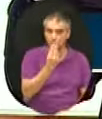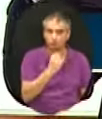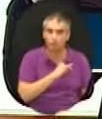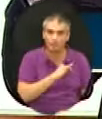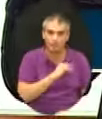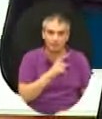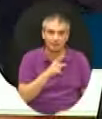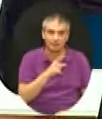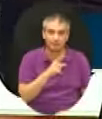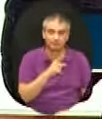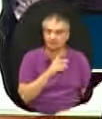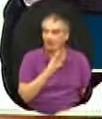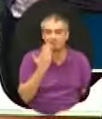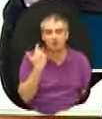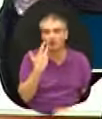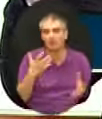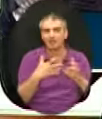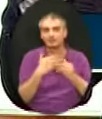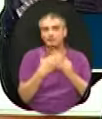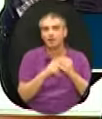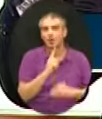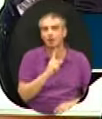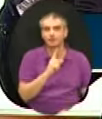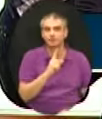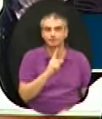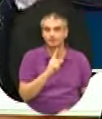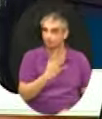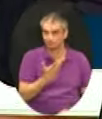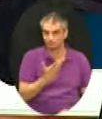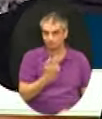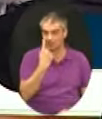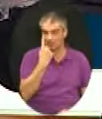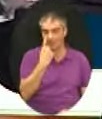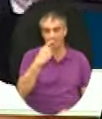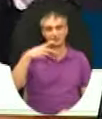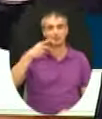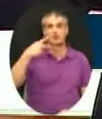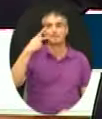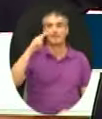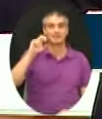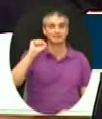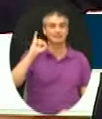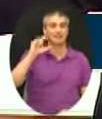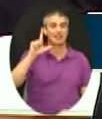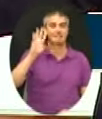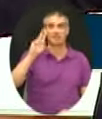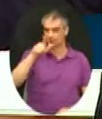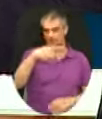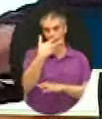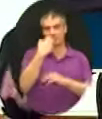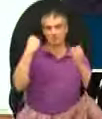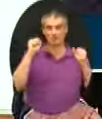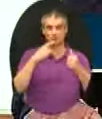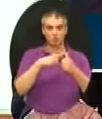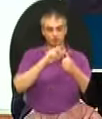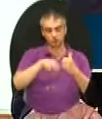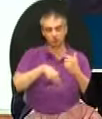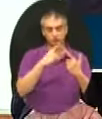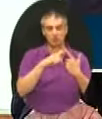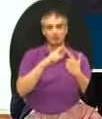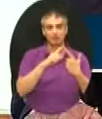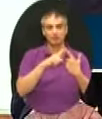כאן. איפה היו הכנסים האחרונים? אוקיי? אחד בפנסילבניה, שזה מדינה דמוקרטית,